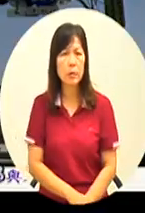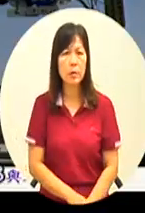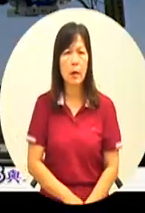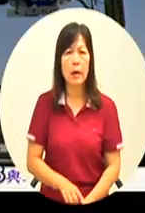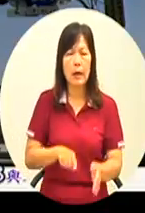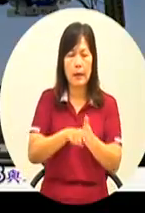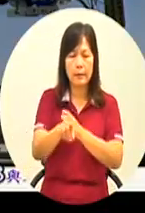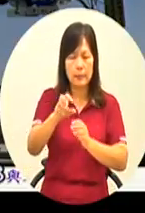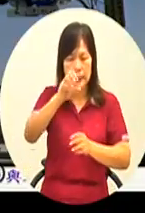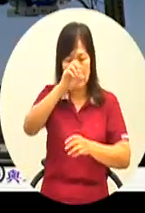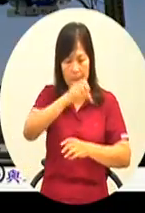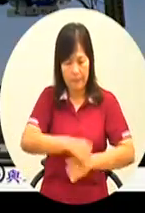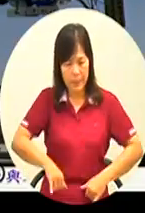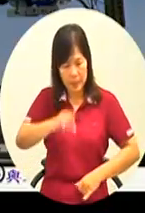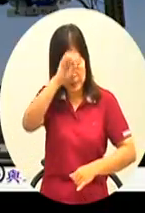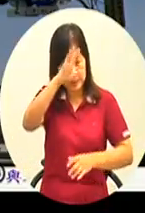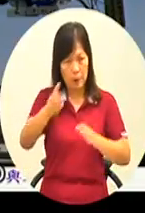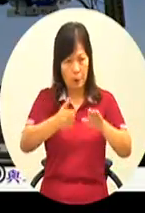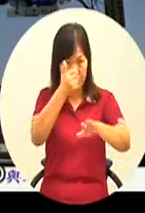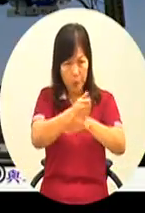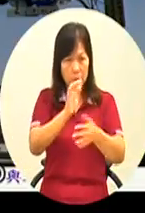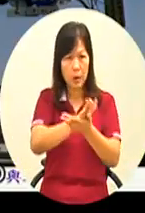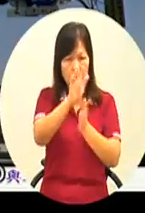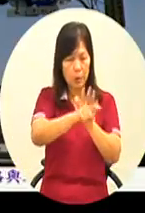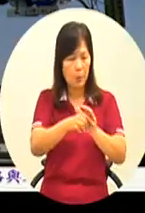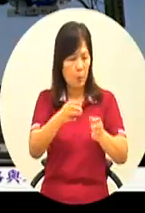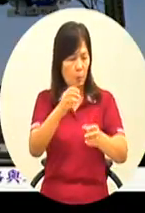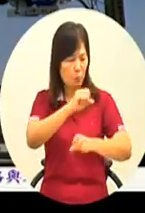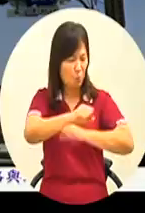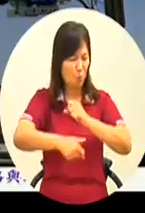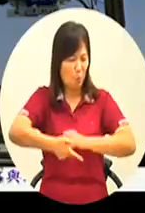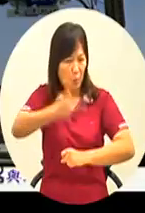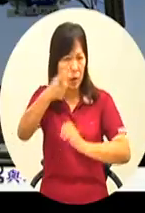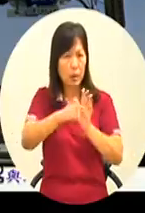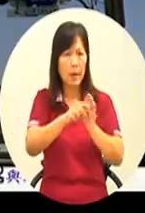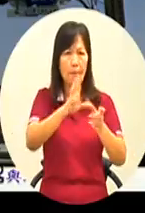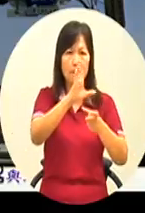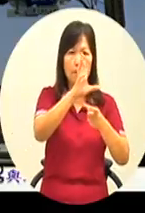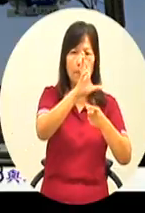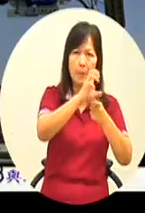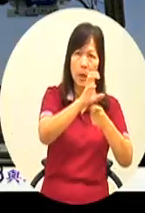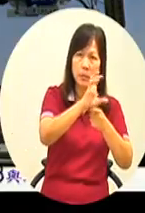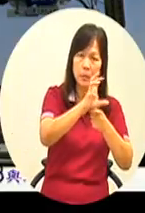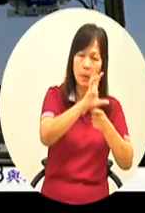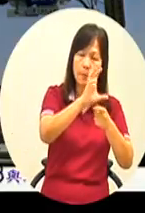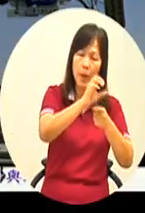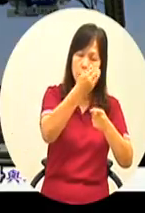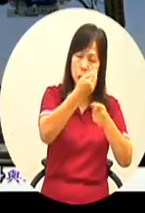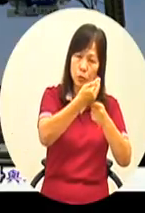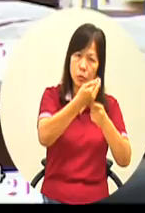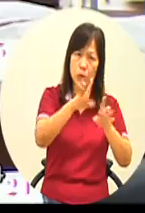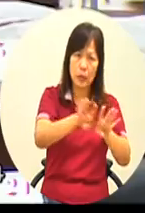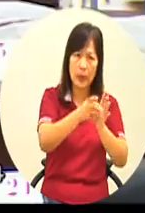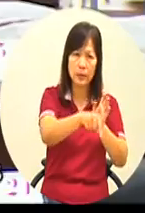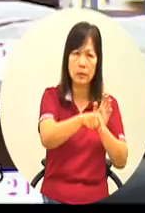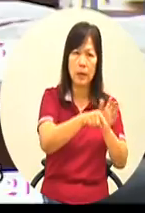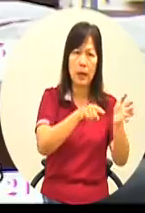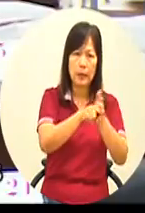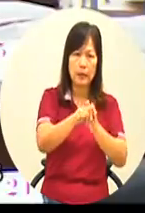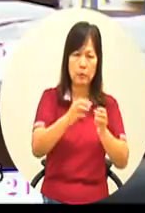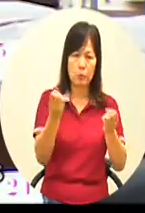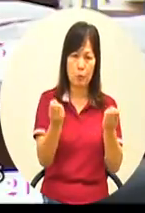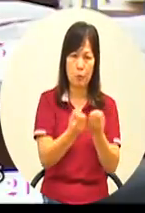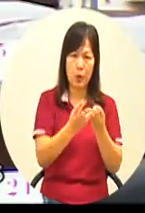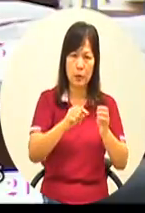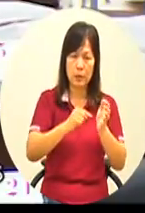党开始执政，非常有效益的，从民国88、89年开始，一直展现到